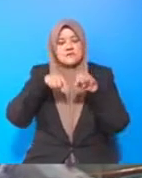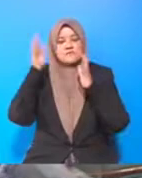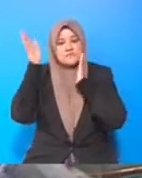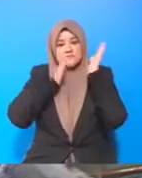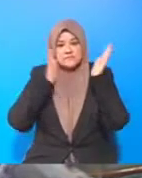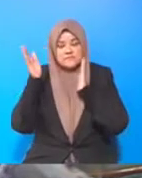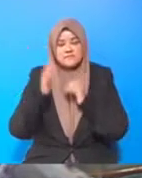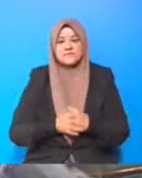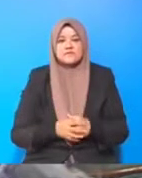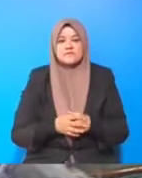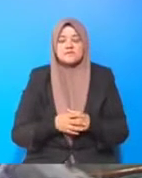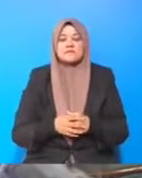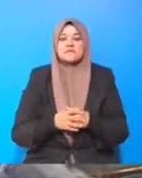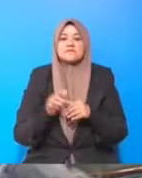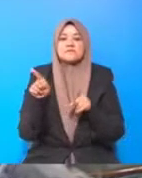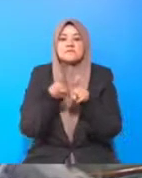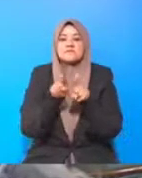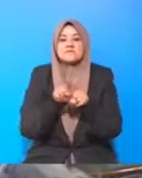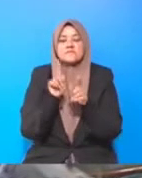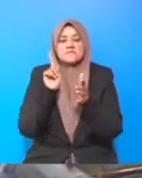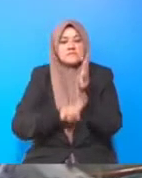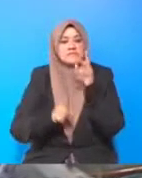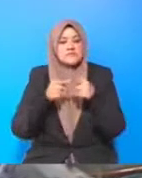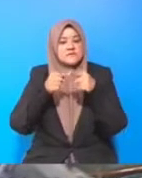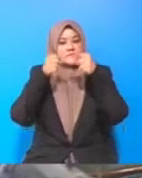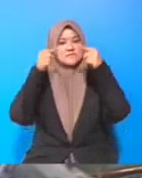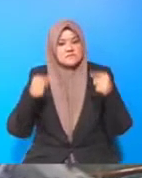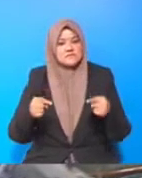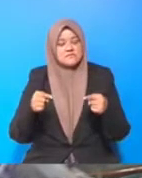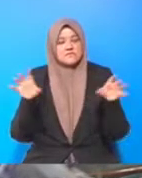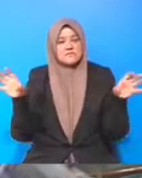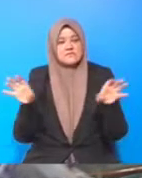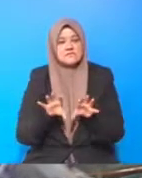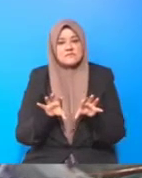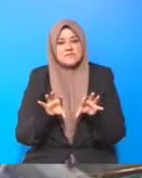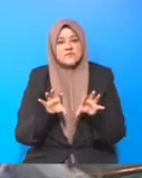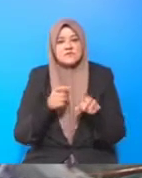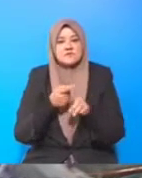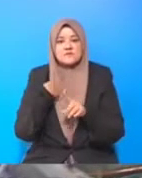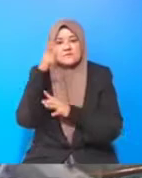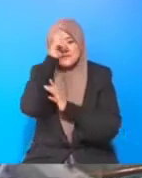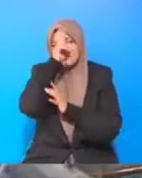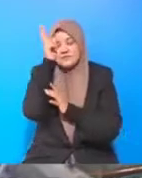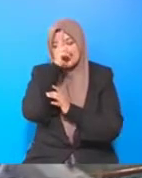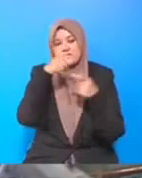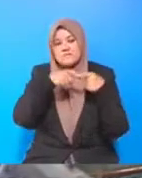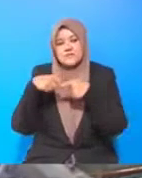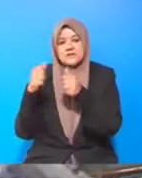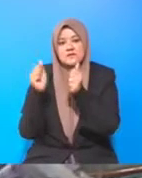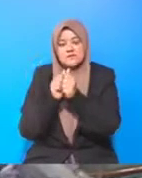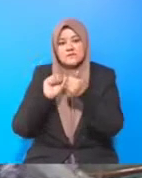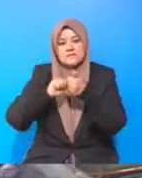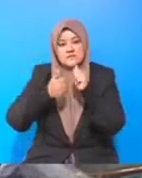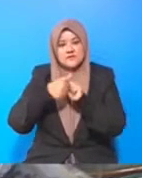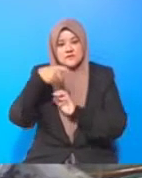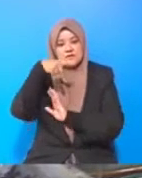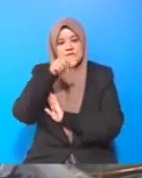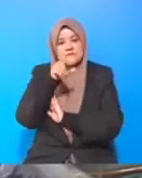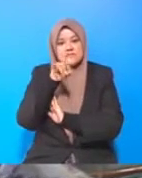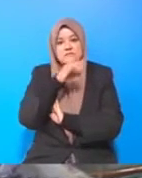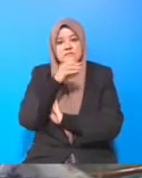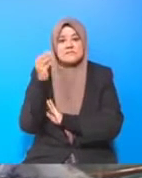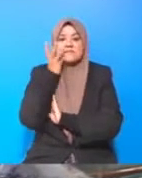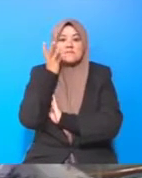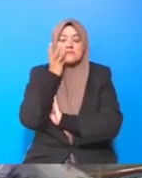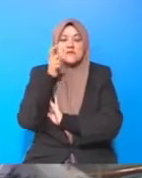Malaysia sehubungan itu apa saja keputusannya akan dibuat oleh kerajaan yang berkaitan dengan isu padi dan